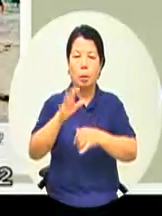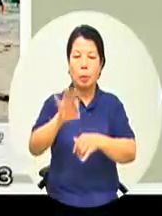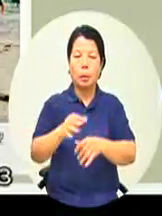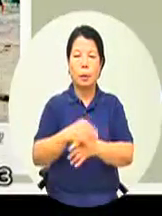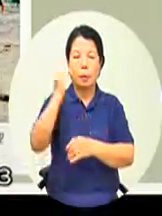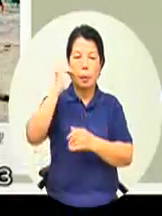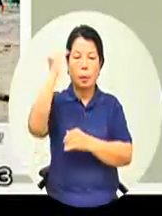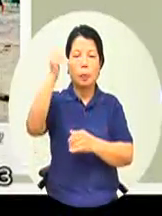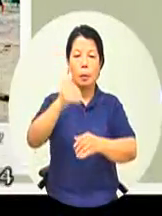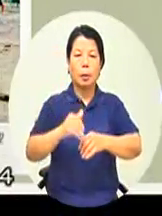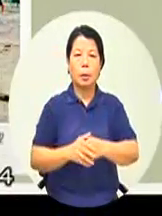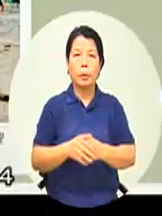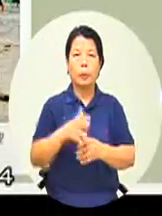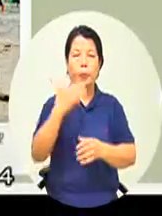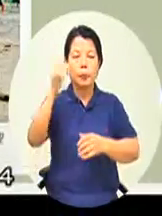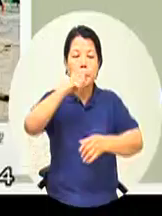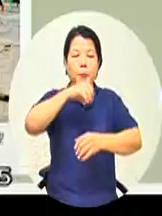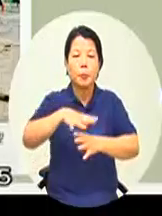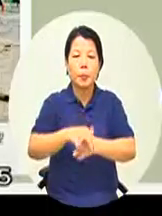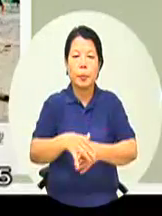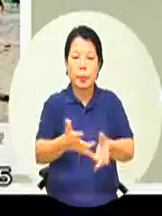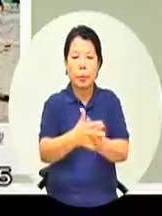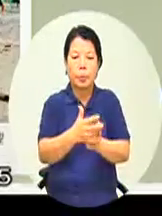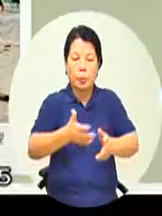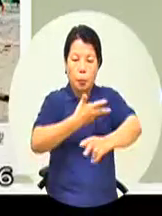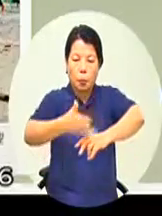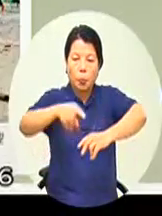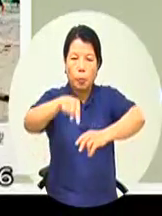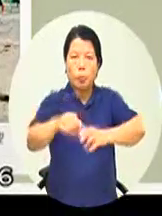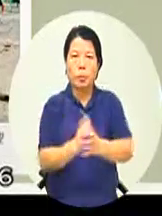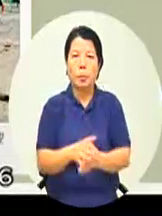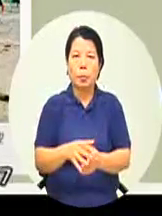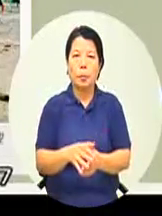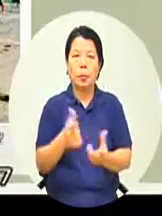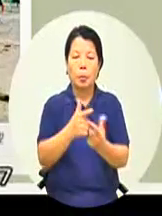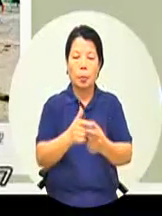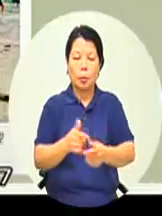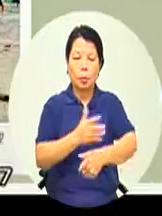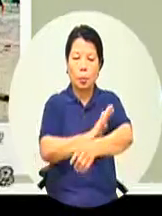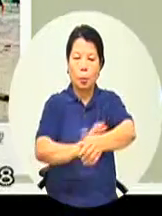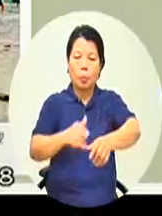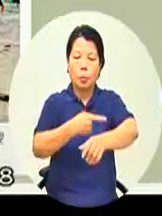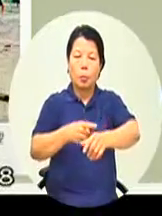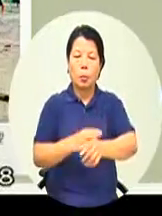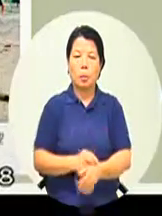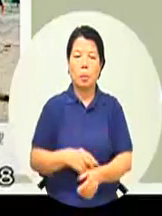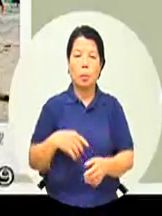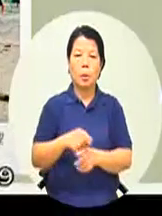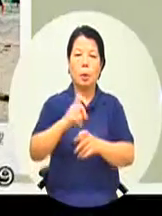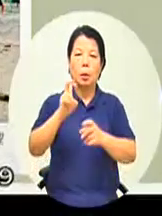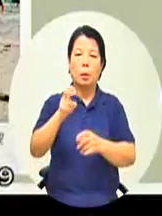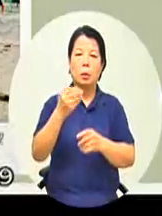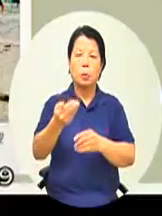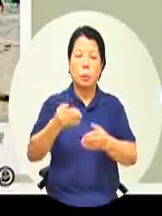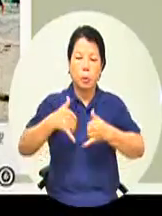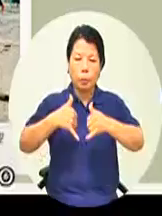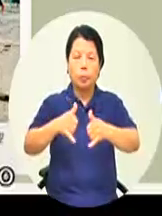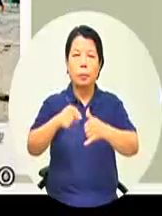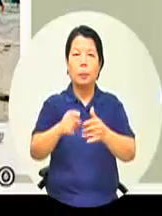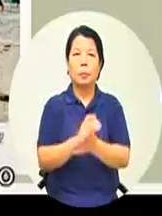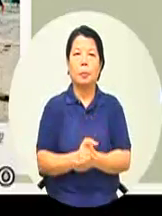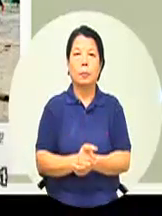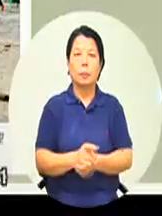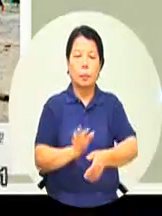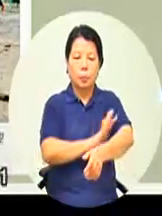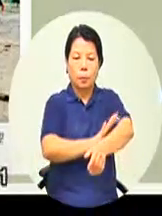溪双元大桥旁边，林园石化工业区的这个堤防台29线啊，这个旁边这个堤